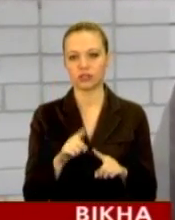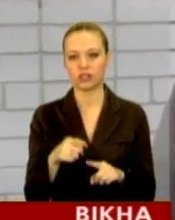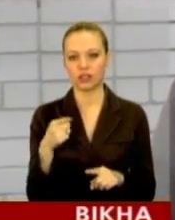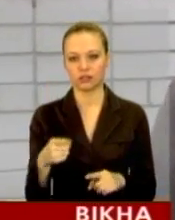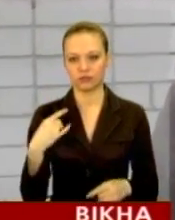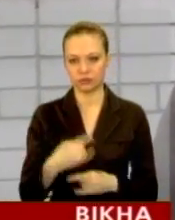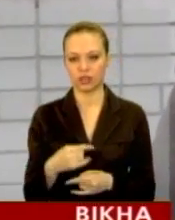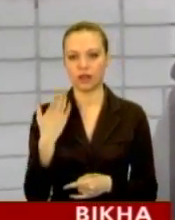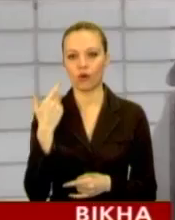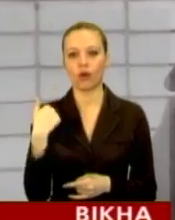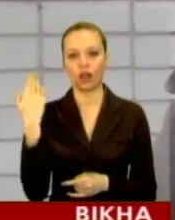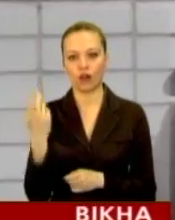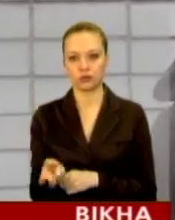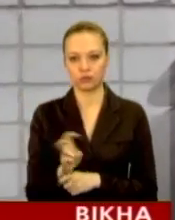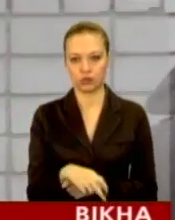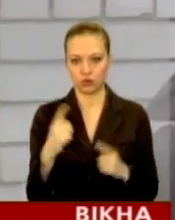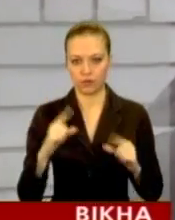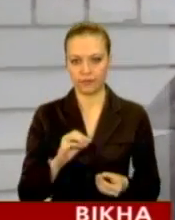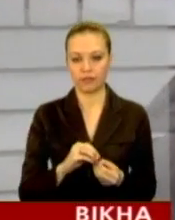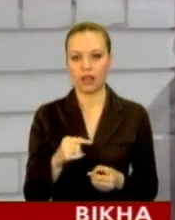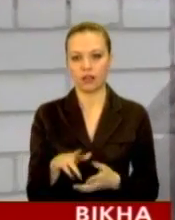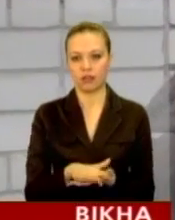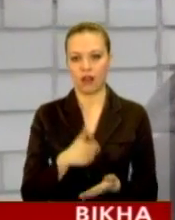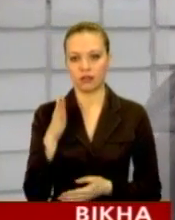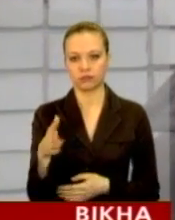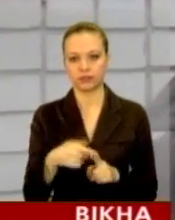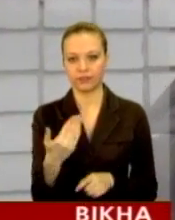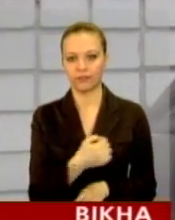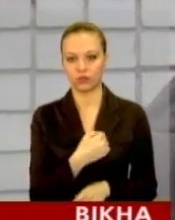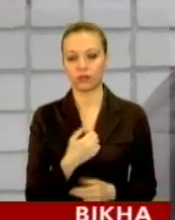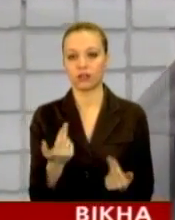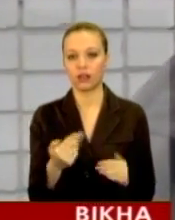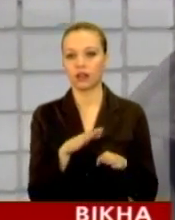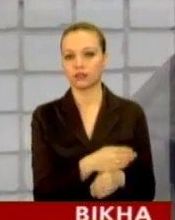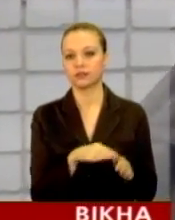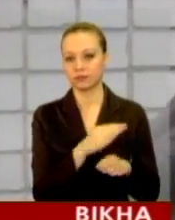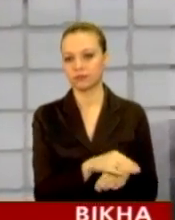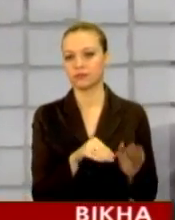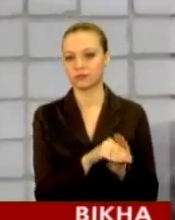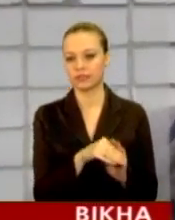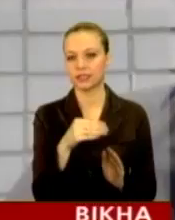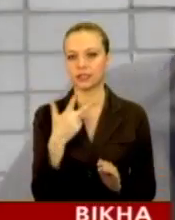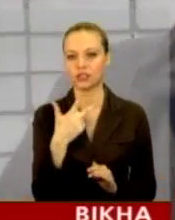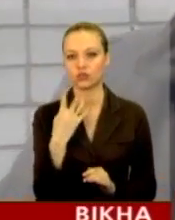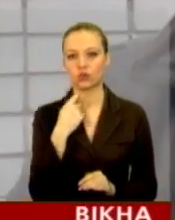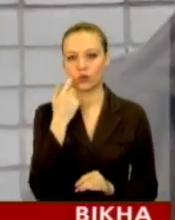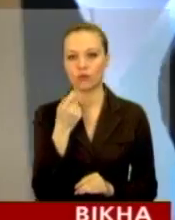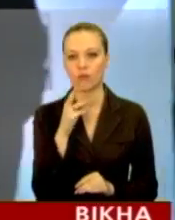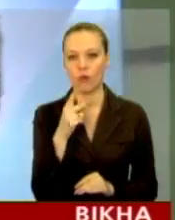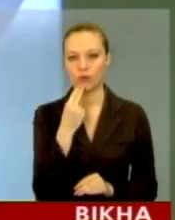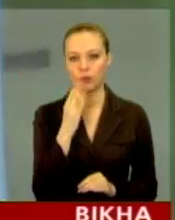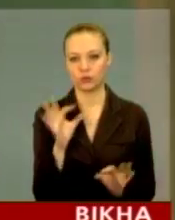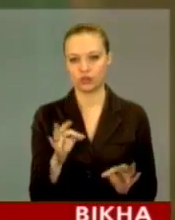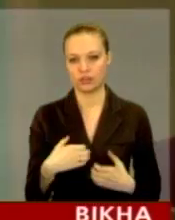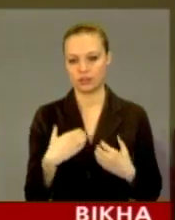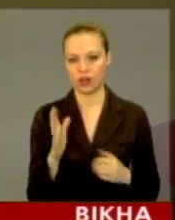шинелі звідти прийшов. І в цій піду. Це ваша військова? Так, да, лежала 34 роки. Ну, трошки моль поїла, ну, нічого не страшно.